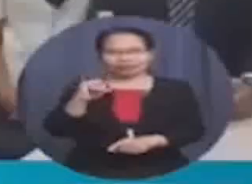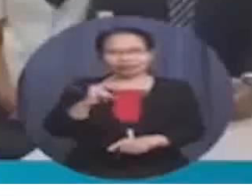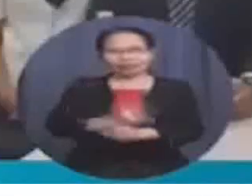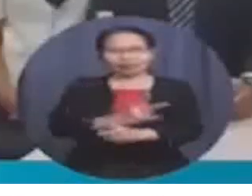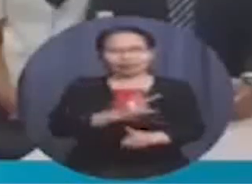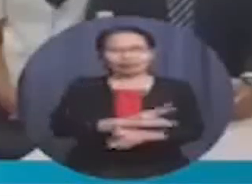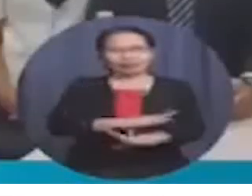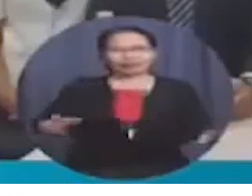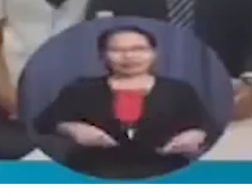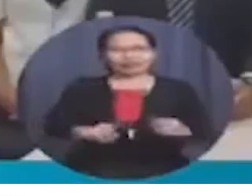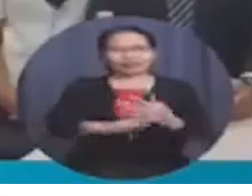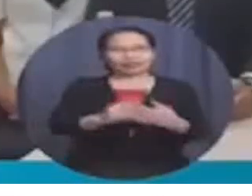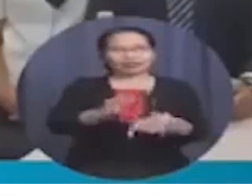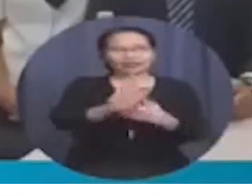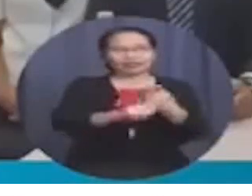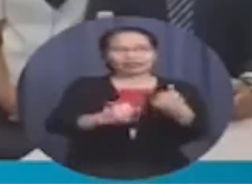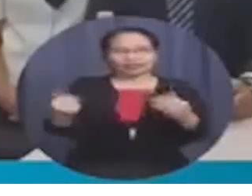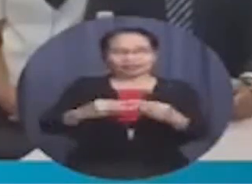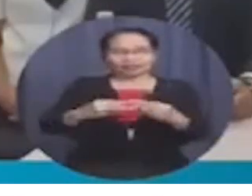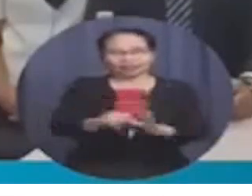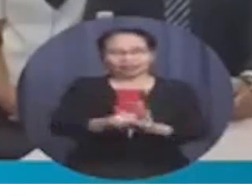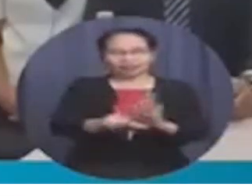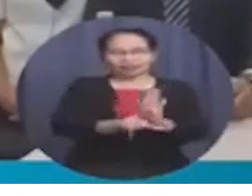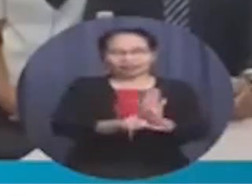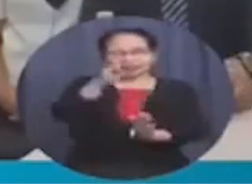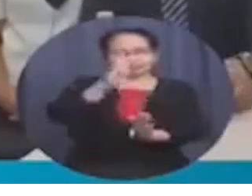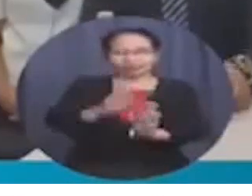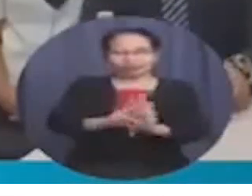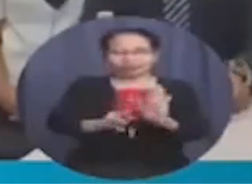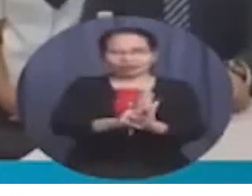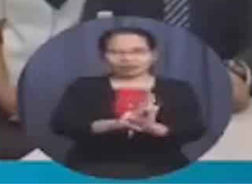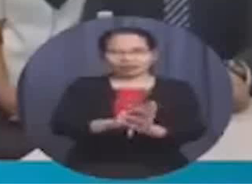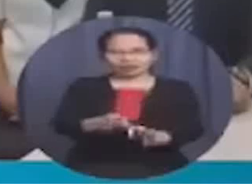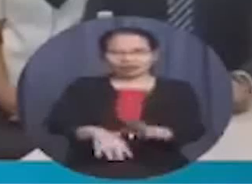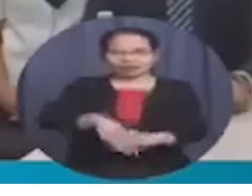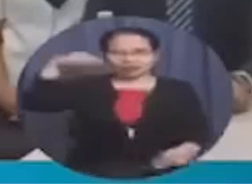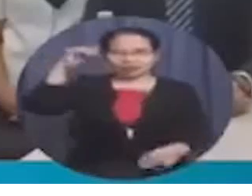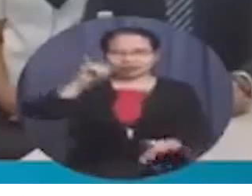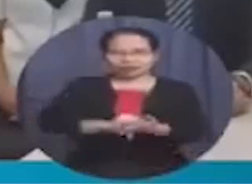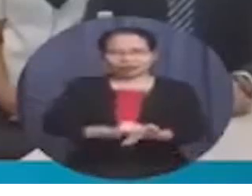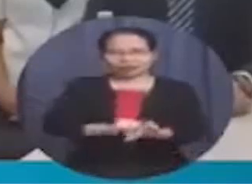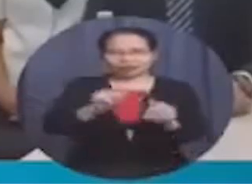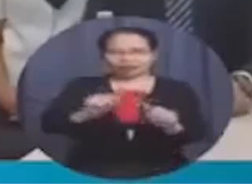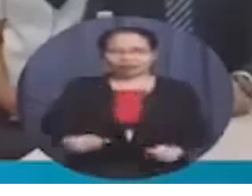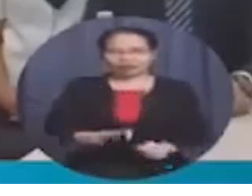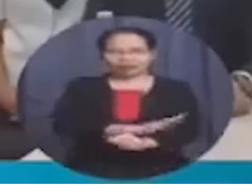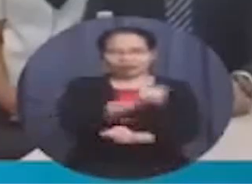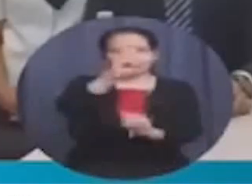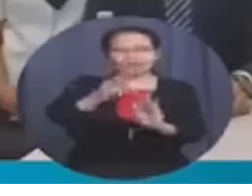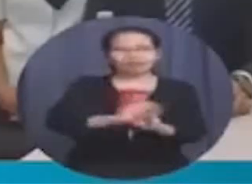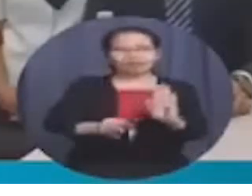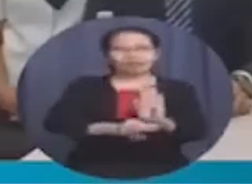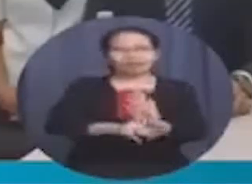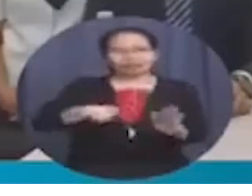doon. Utos ng Diyos yun, lumabas ka nga ron eh. E di nakakatupad ka sa utos ng Diyos. Humiwalay kayo sa